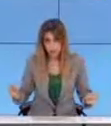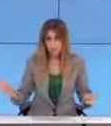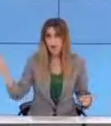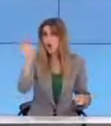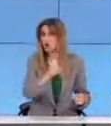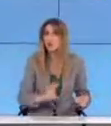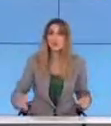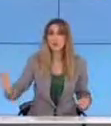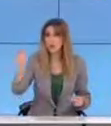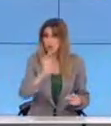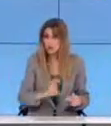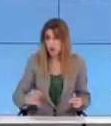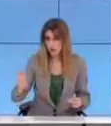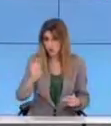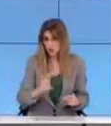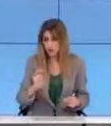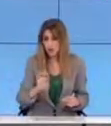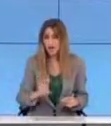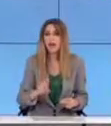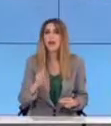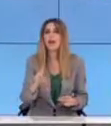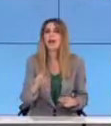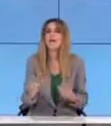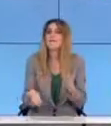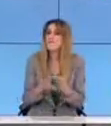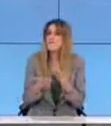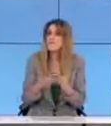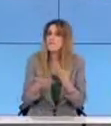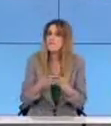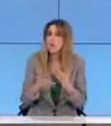χώρας μέσω και από τα